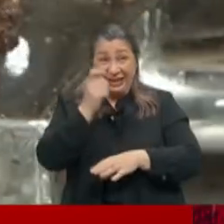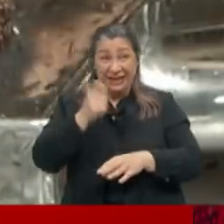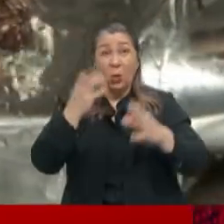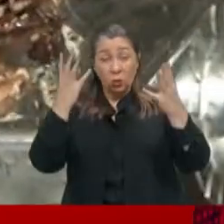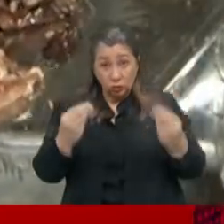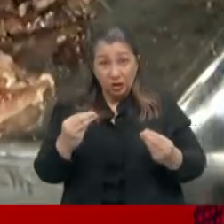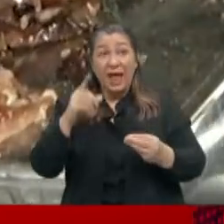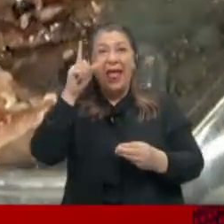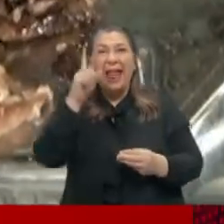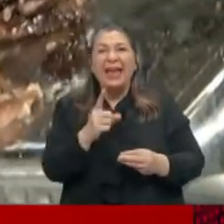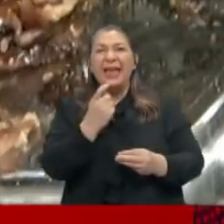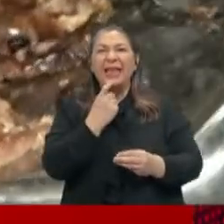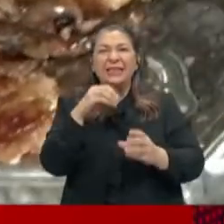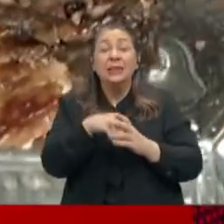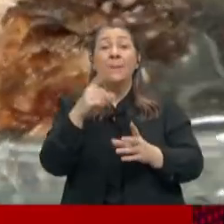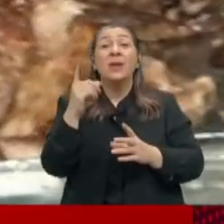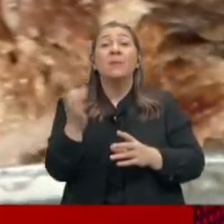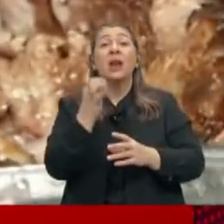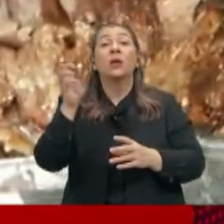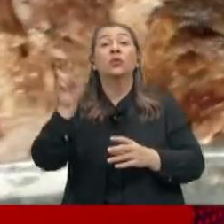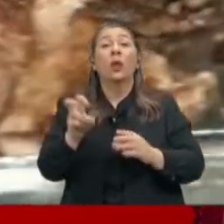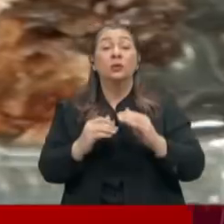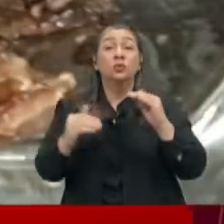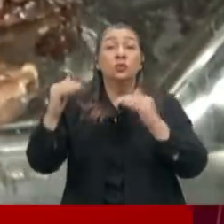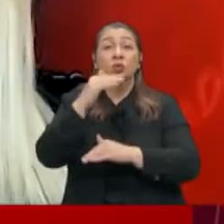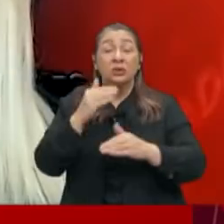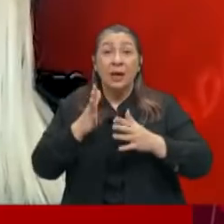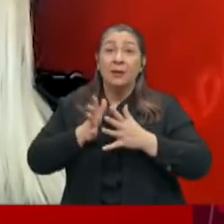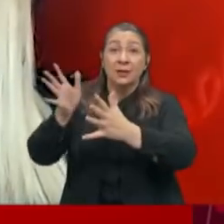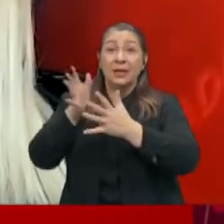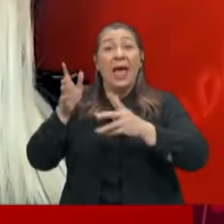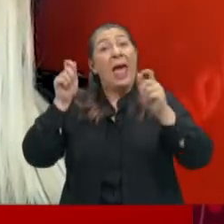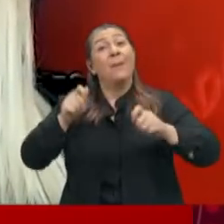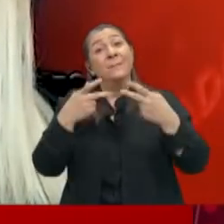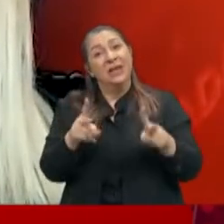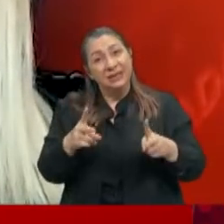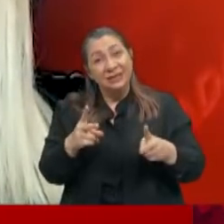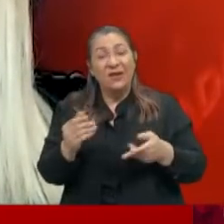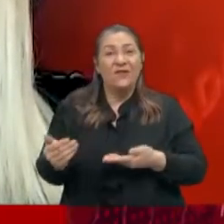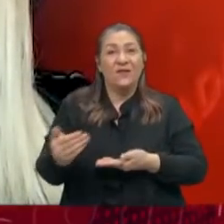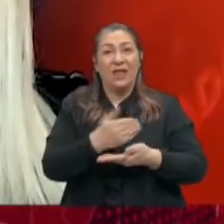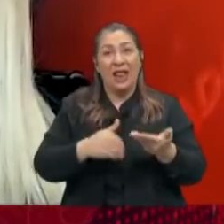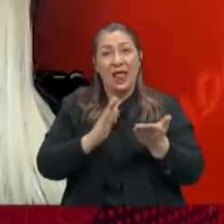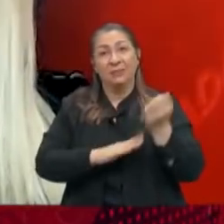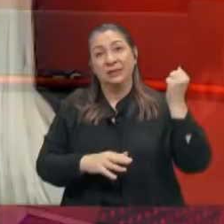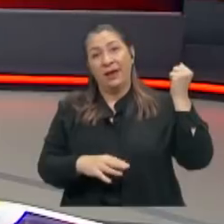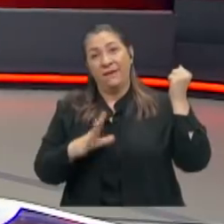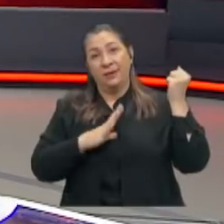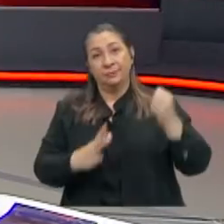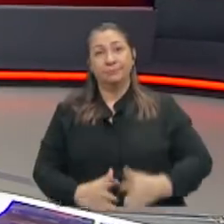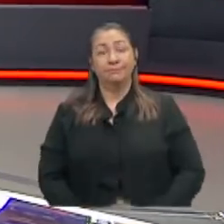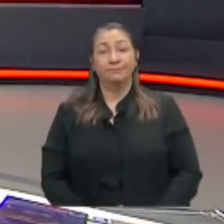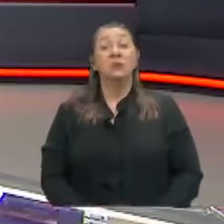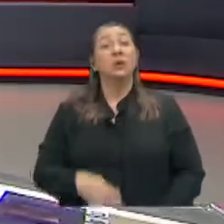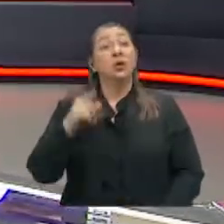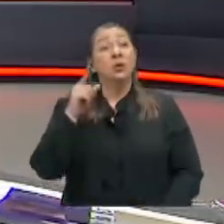gerçekleştiği zaman ilk yıl için 1 milyar doların üstünde ihracat yapabiliriz. Verileri elimizde var.